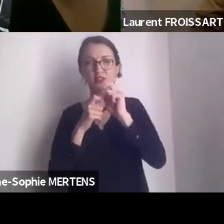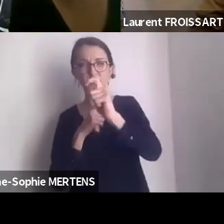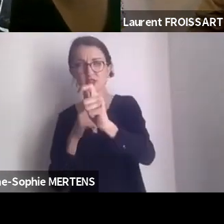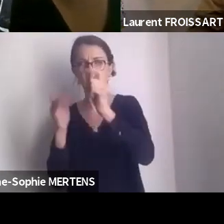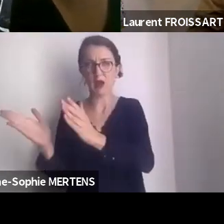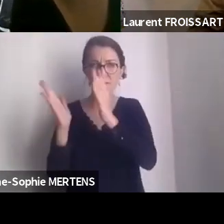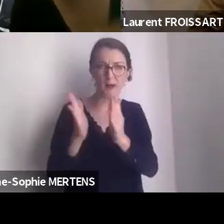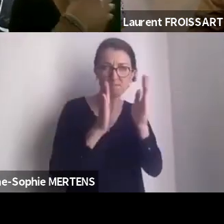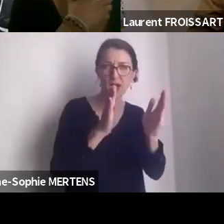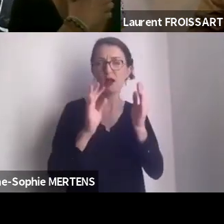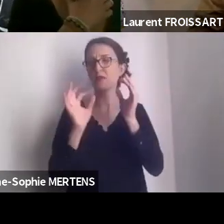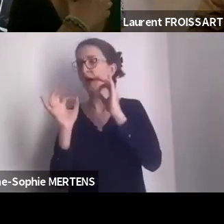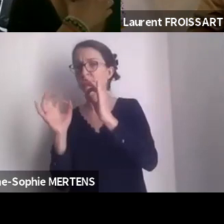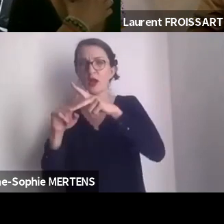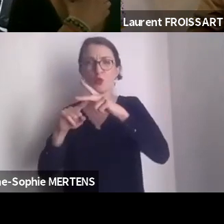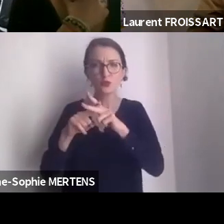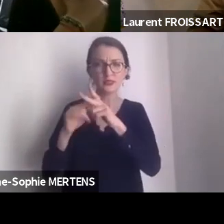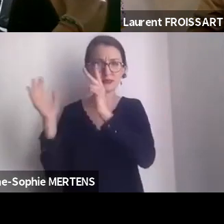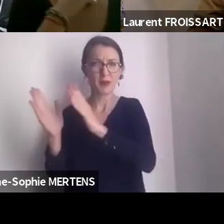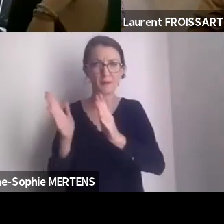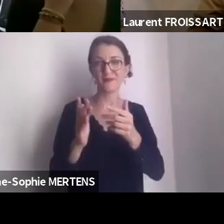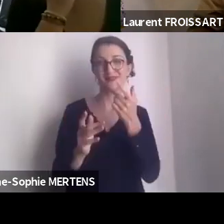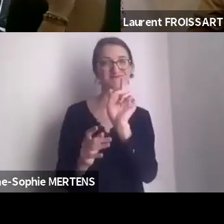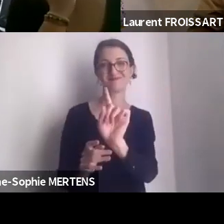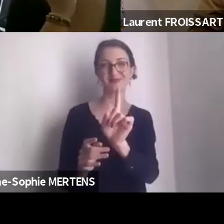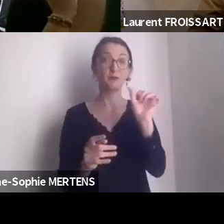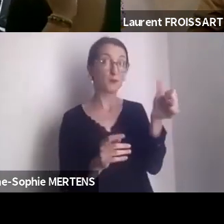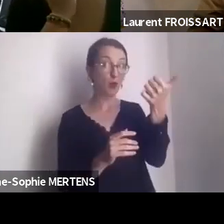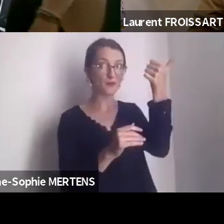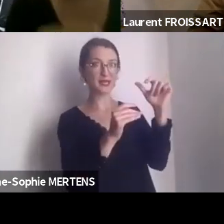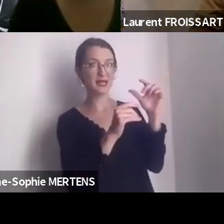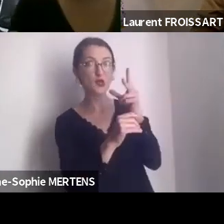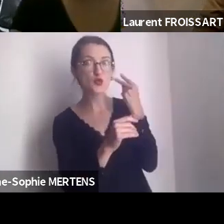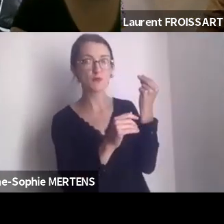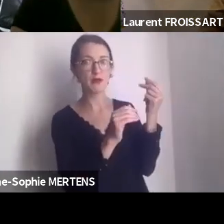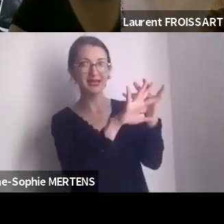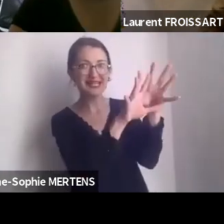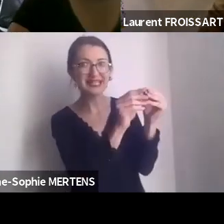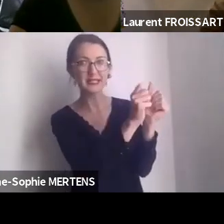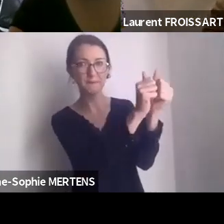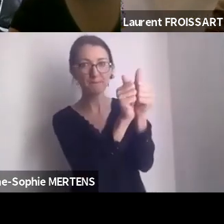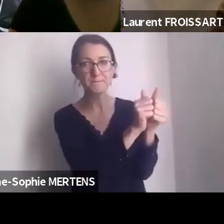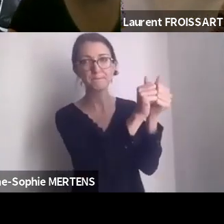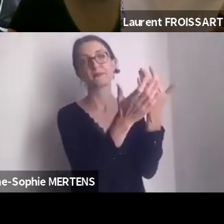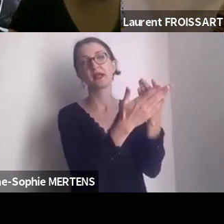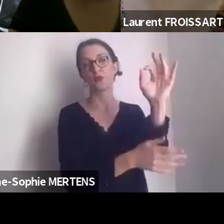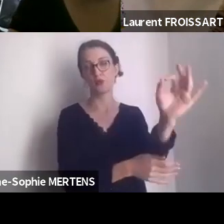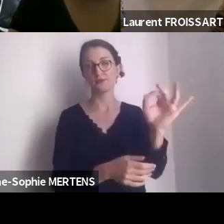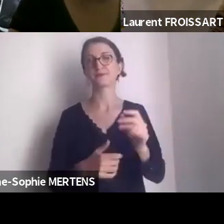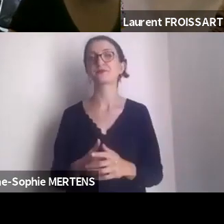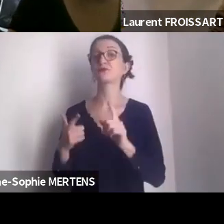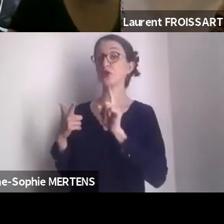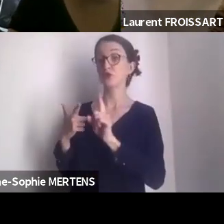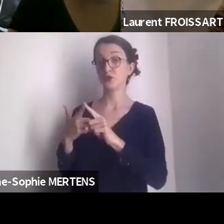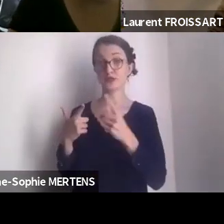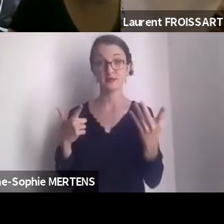rigide la manière dont on va fonctionner. La deuxième proposition, c'est de dire on va d'abord s'intéresser à un produit